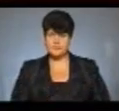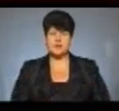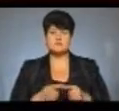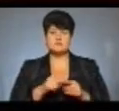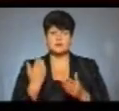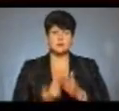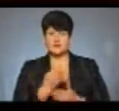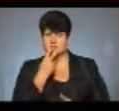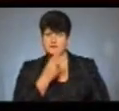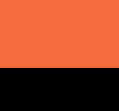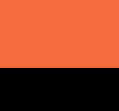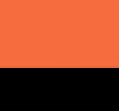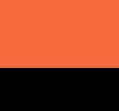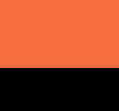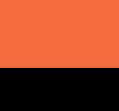випуску дивіться про таке.